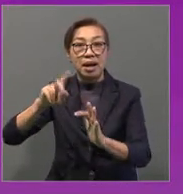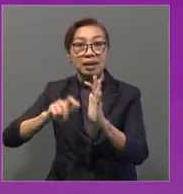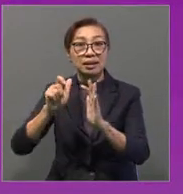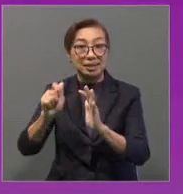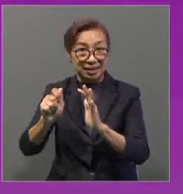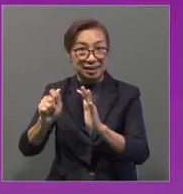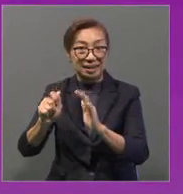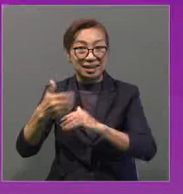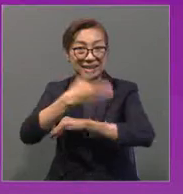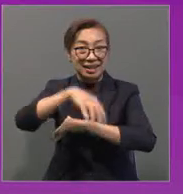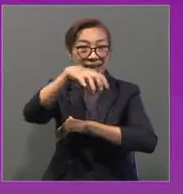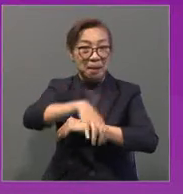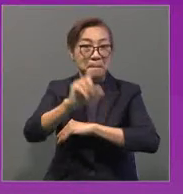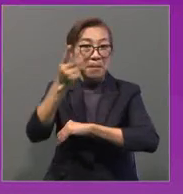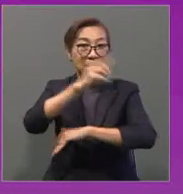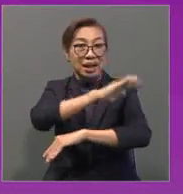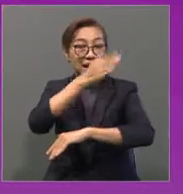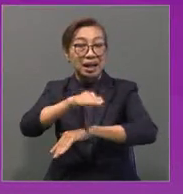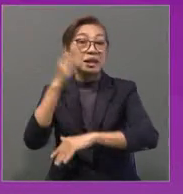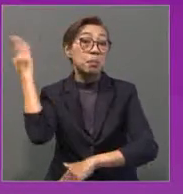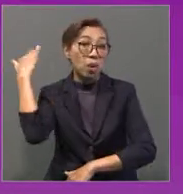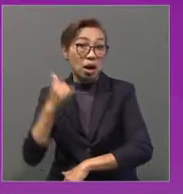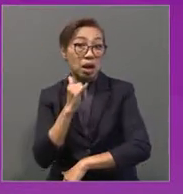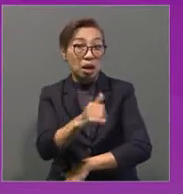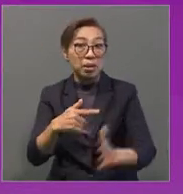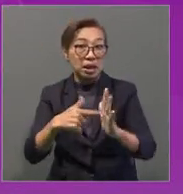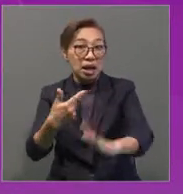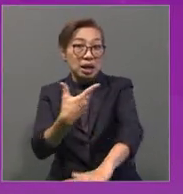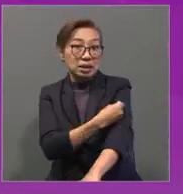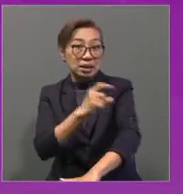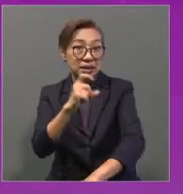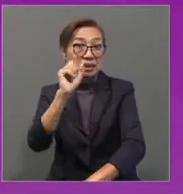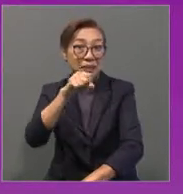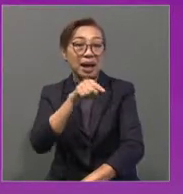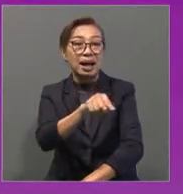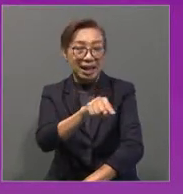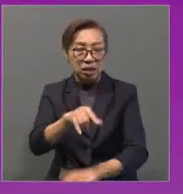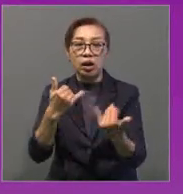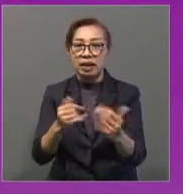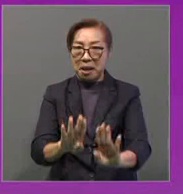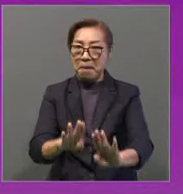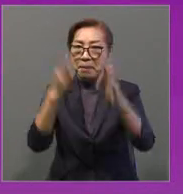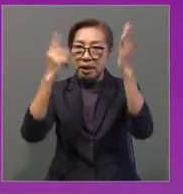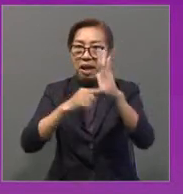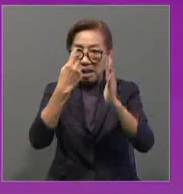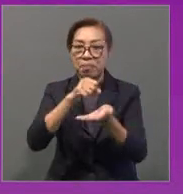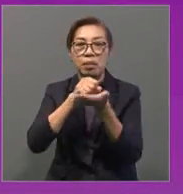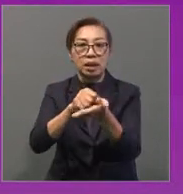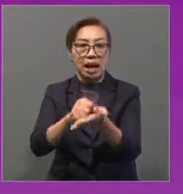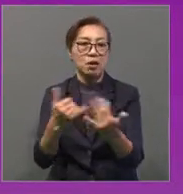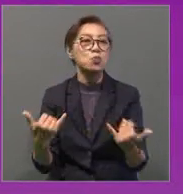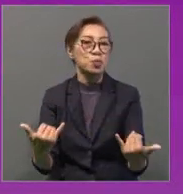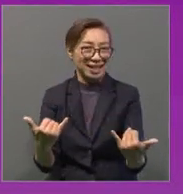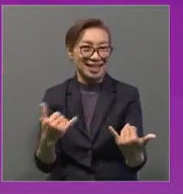คือสถานีกลางบางซื่อใครไปฉีดวัคซีนโควิด 19ปี 2ปีที่ผ่านมาอันนี้แหละคือจุดหมายปลายทางและวันนี้